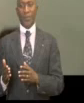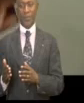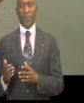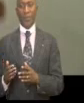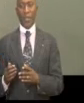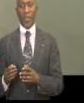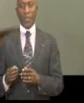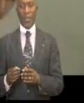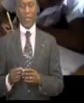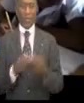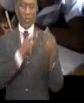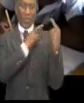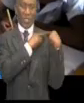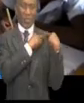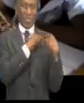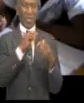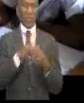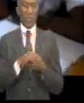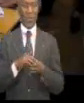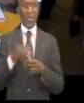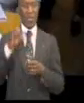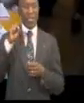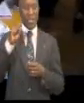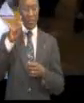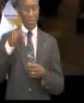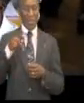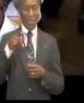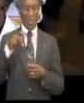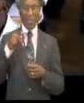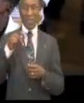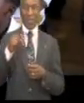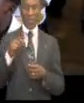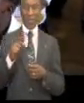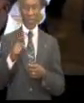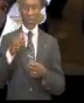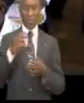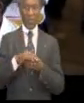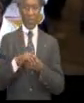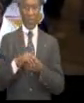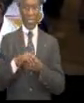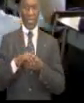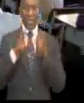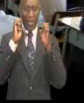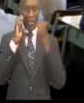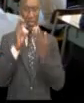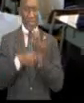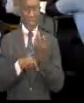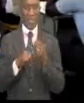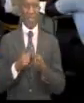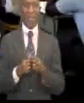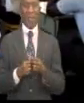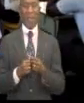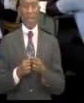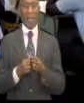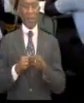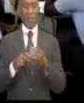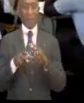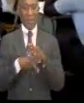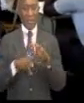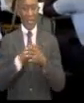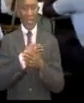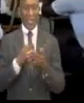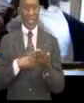l'EPSP tient à tout prix que les élèves soient informés largement sur cette maladie mortelle à partir de l'école dans les